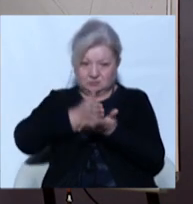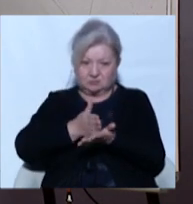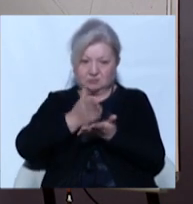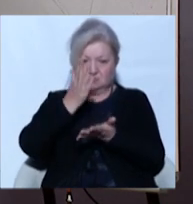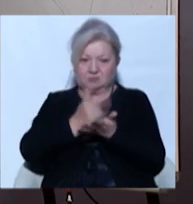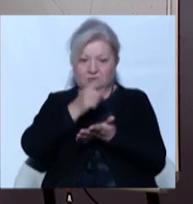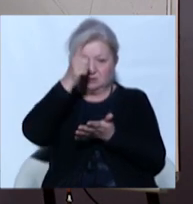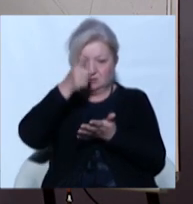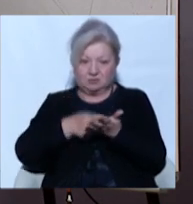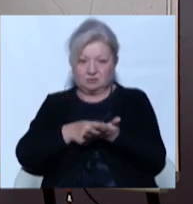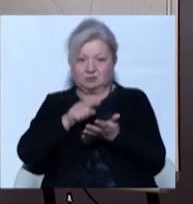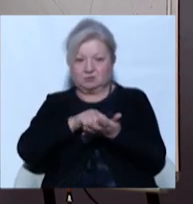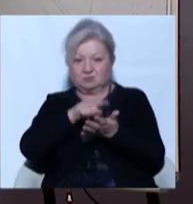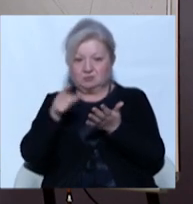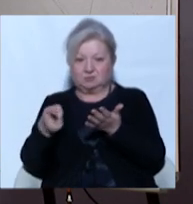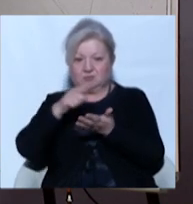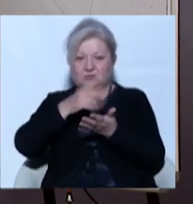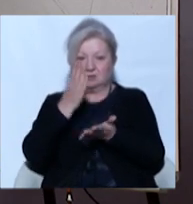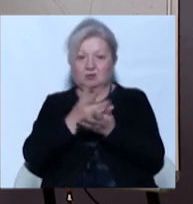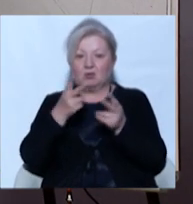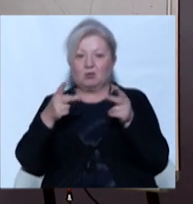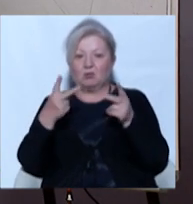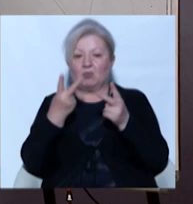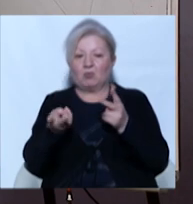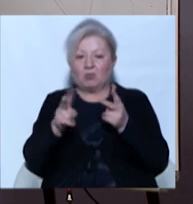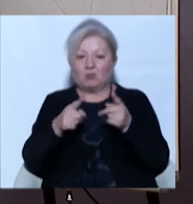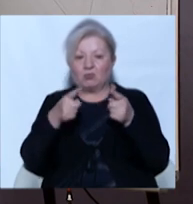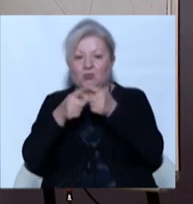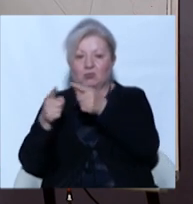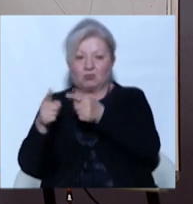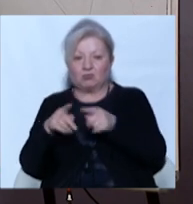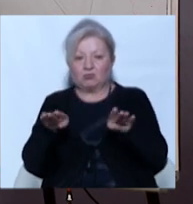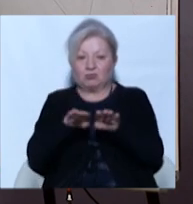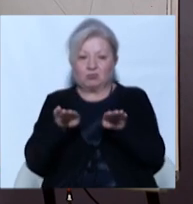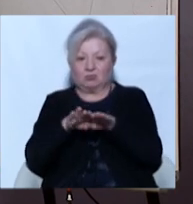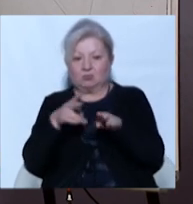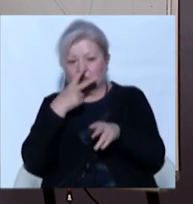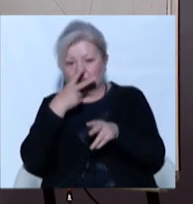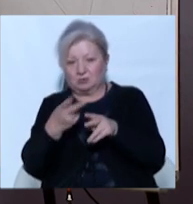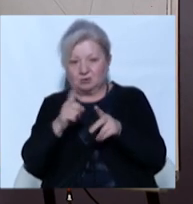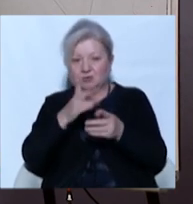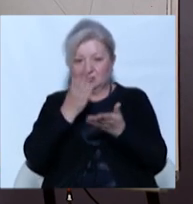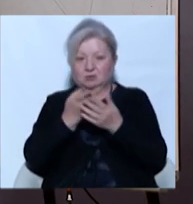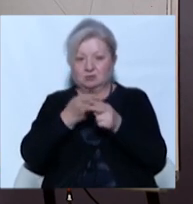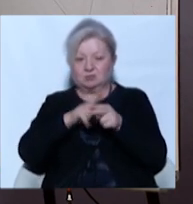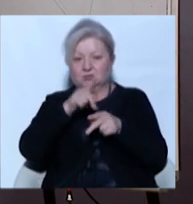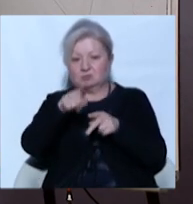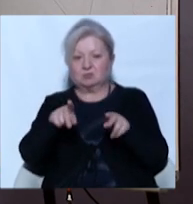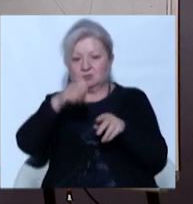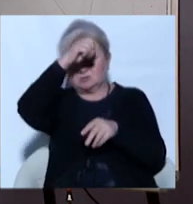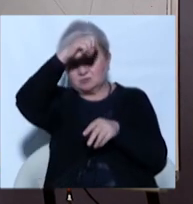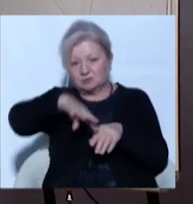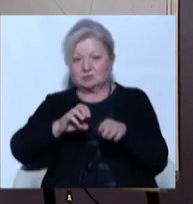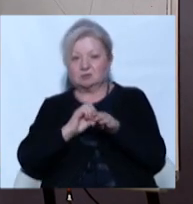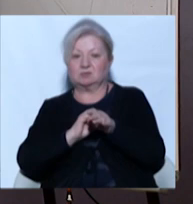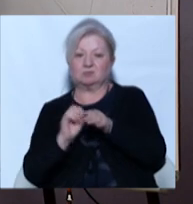აღმართული პერპენდიკულარი. აი ამ პერპენდიკულარის მიმართ ხდება ორი კუთხის შედარება. სწორედ ამ ორ კუთხეზეა ლაპარაკი, რომ დაცემის